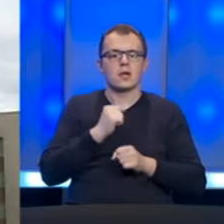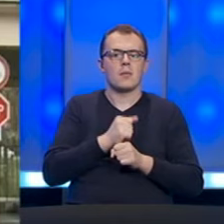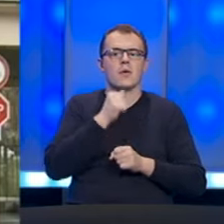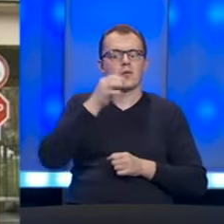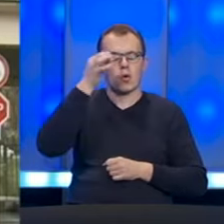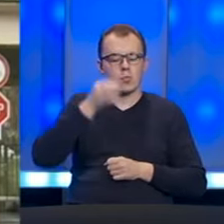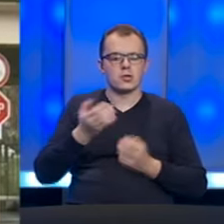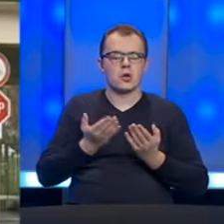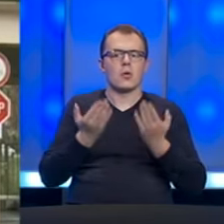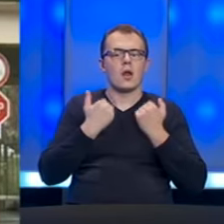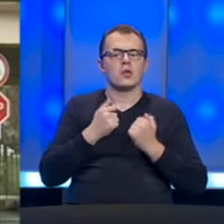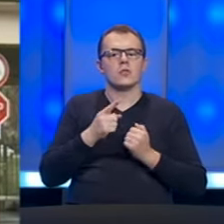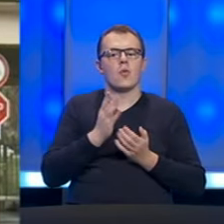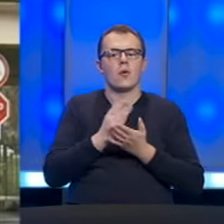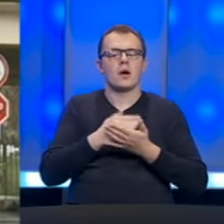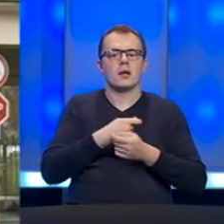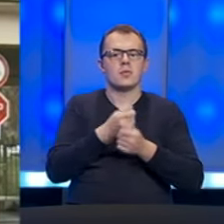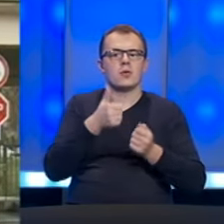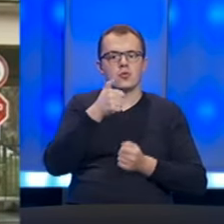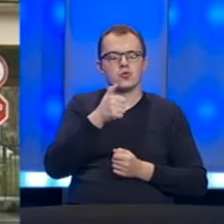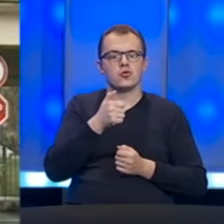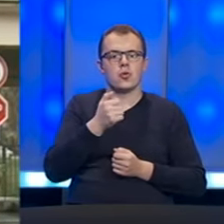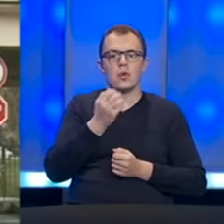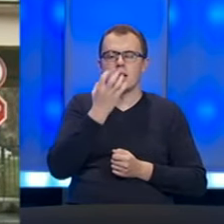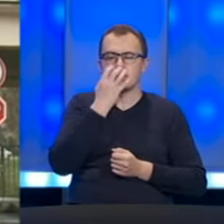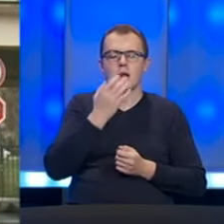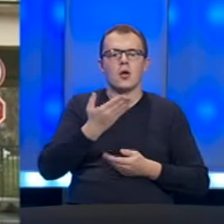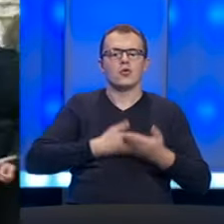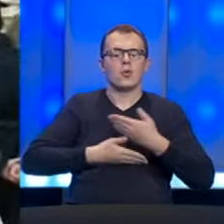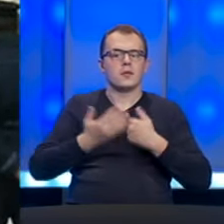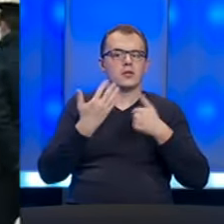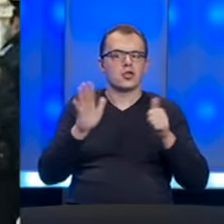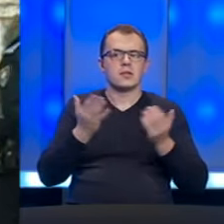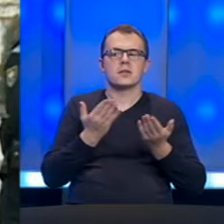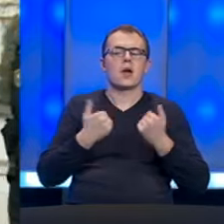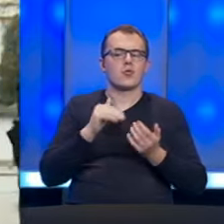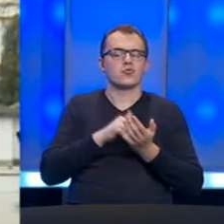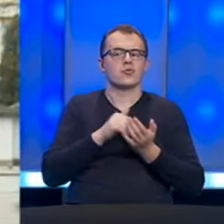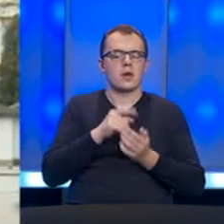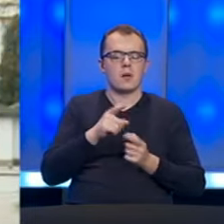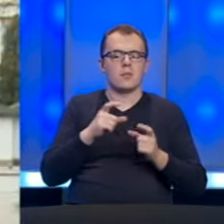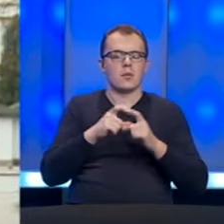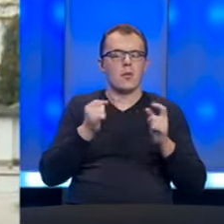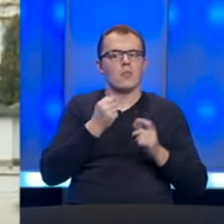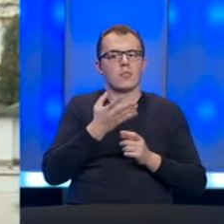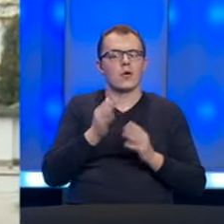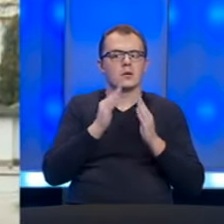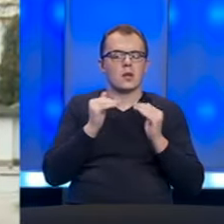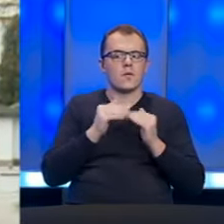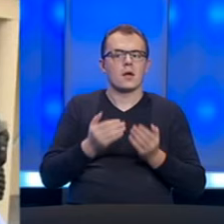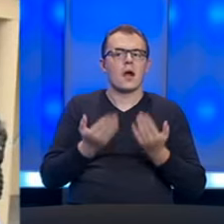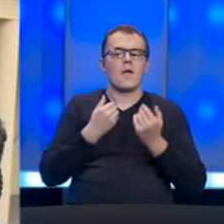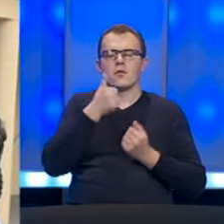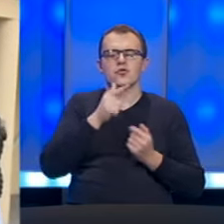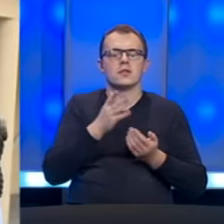ćemo u raspodjelu ovih 100 respiratora dobiti 16 kao što nam i pripada po tim kriterijima broja stanovnika. A evo